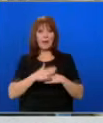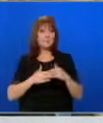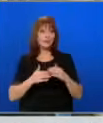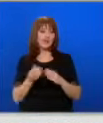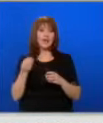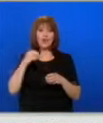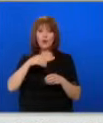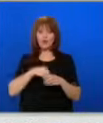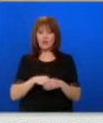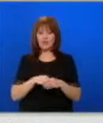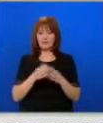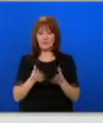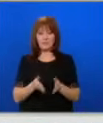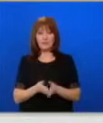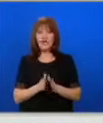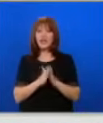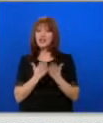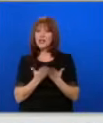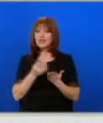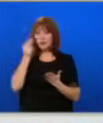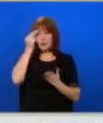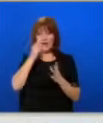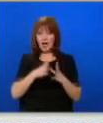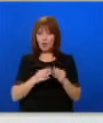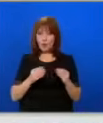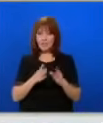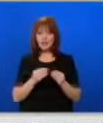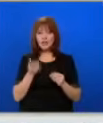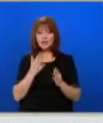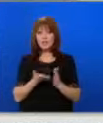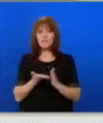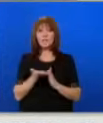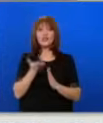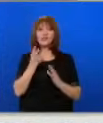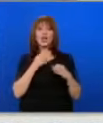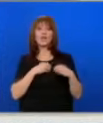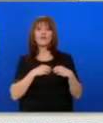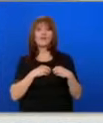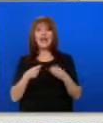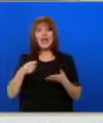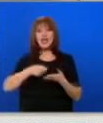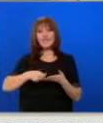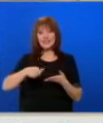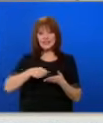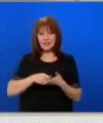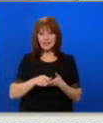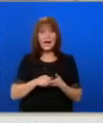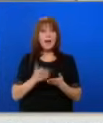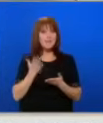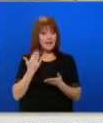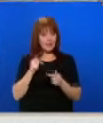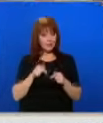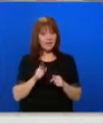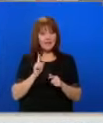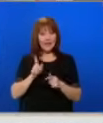този клуб. Членството на България и Румъния в Шенген ще повиши доверието на инвеститорите, но преди това двете страни трябва